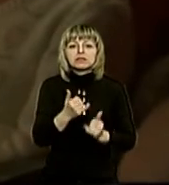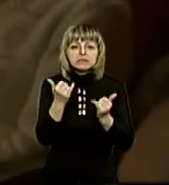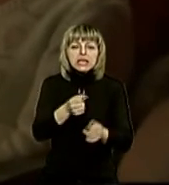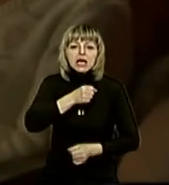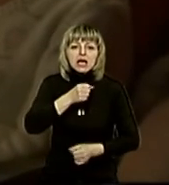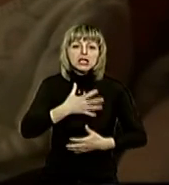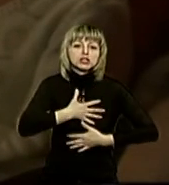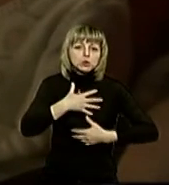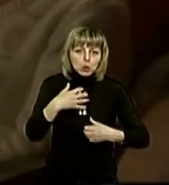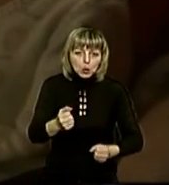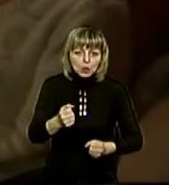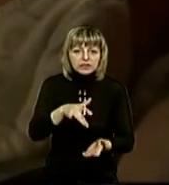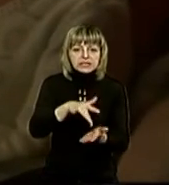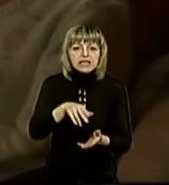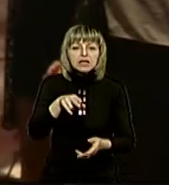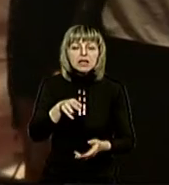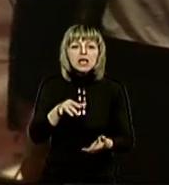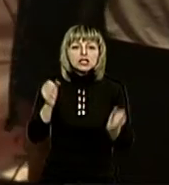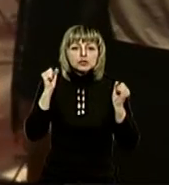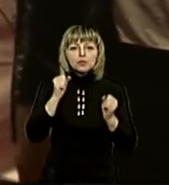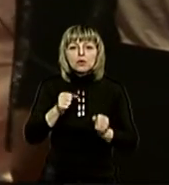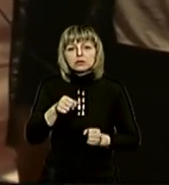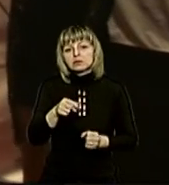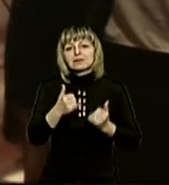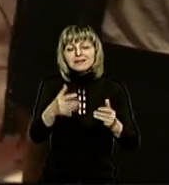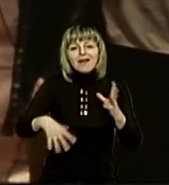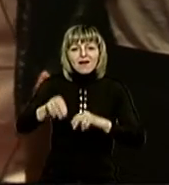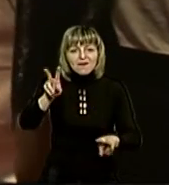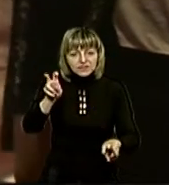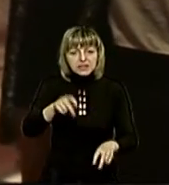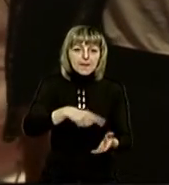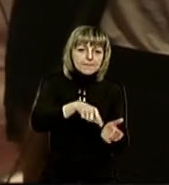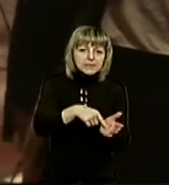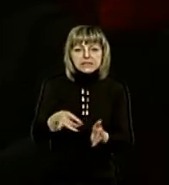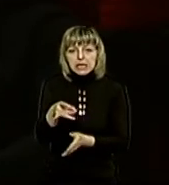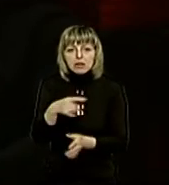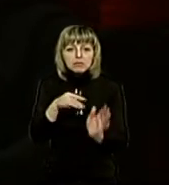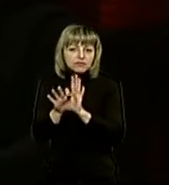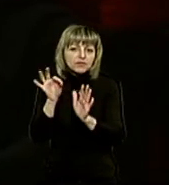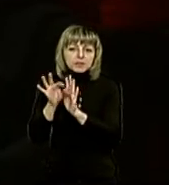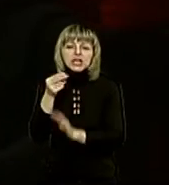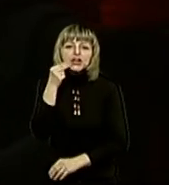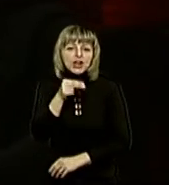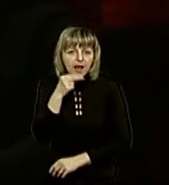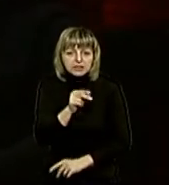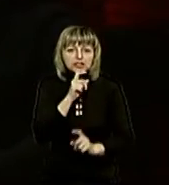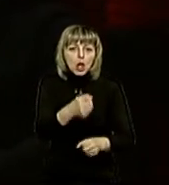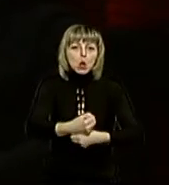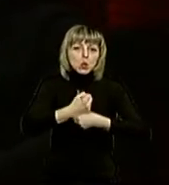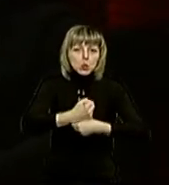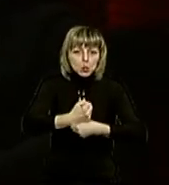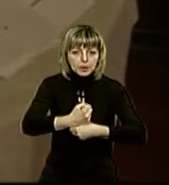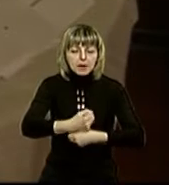По центрах спорту для всіх така номінація. Серед міст і районів ми визначаємо самих кращих, нагороджуємо